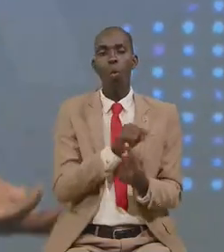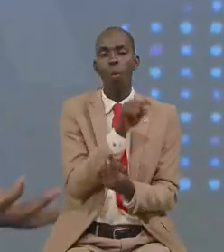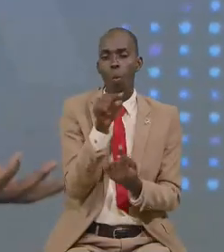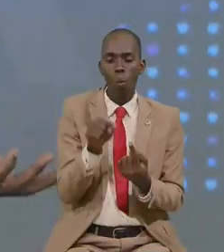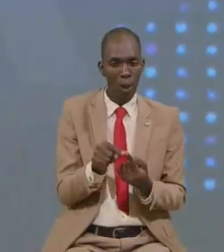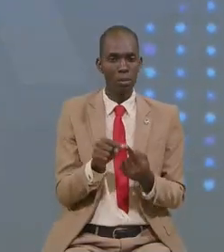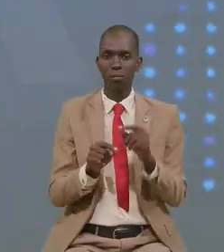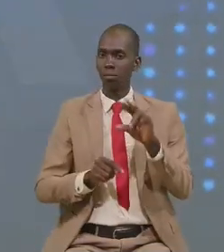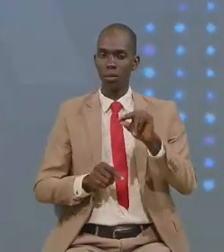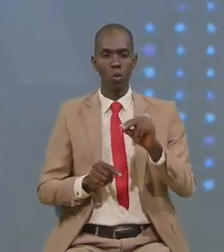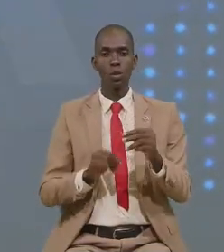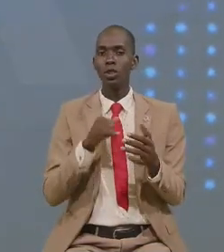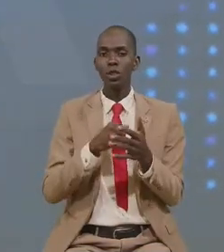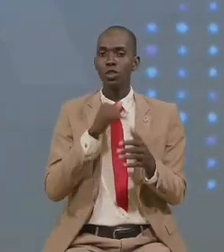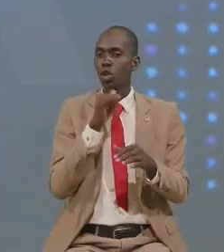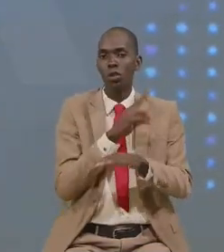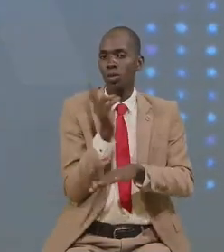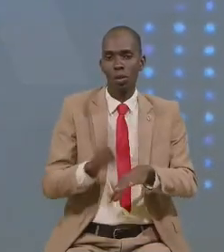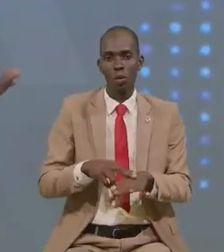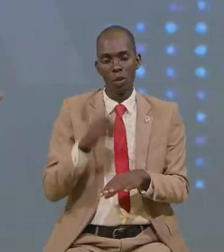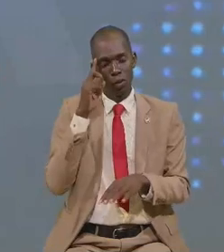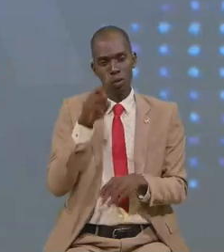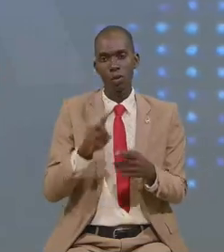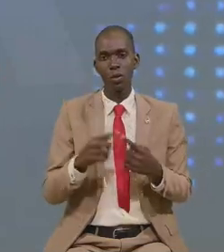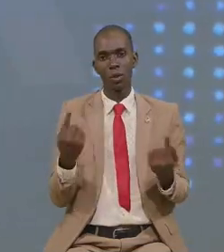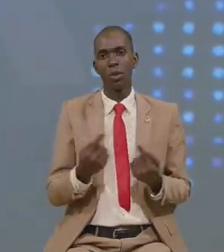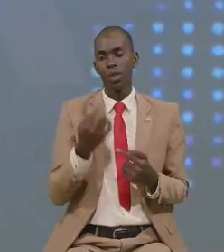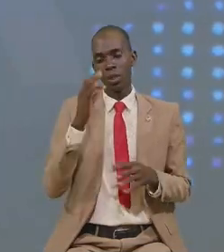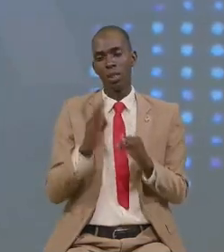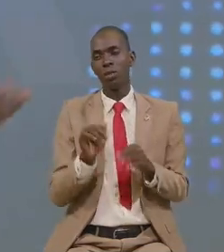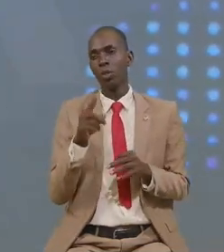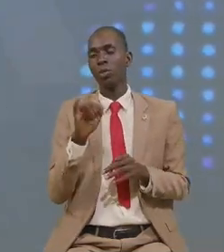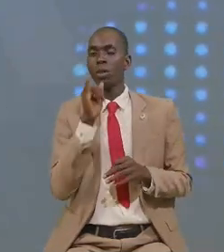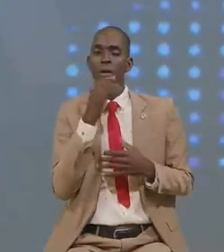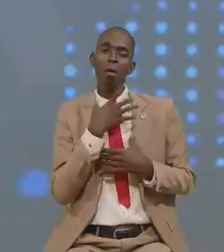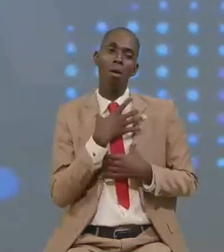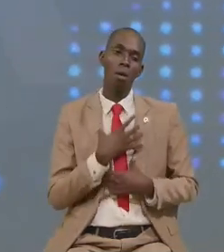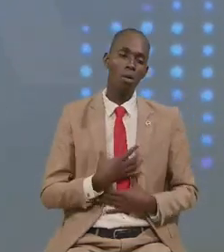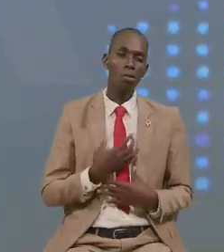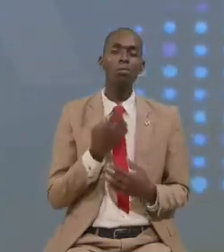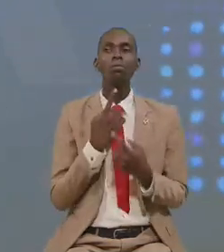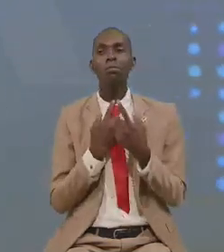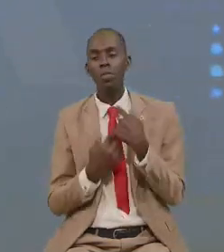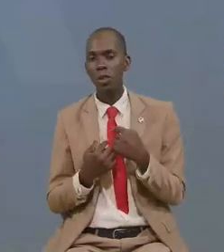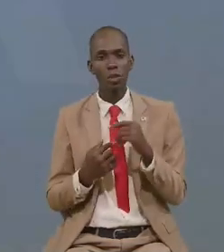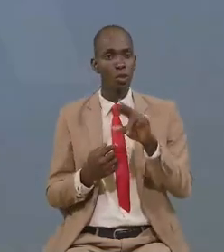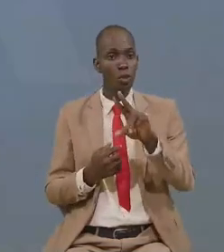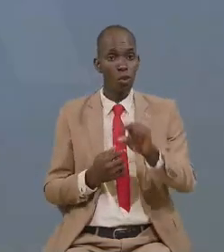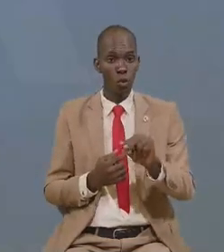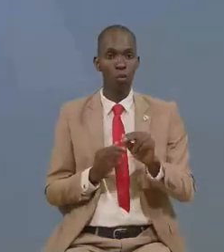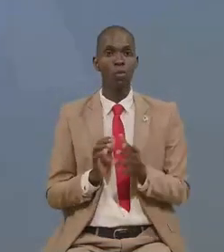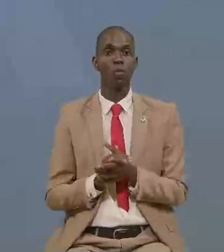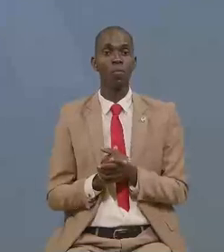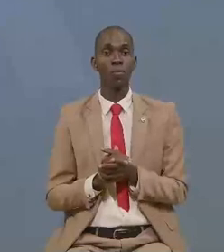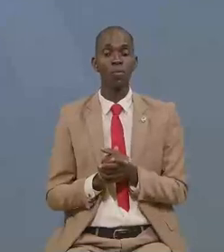c'est naturel, quand quelqu'un a faim, comme quelqu'un a soif, comme quand quelqu'un veut boire de l'eau. Non,